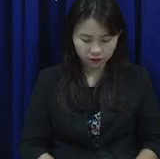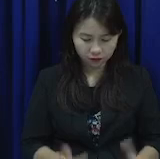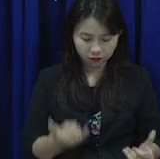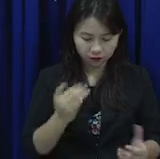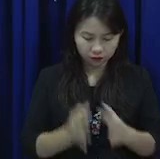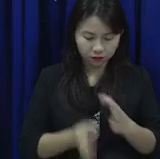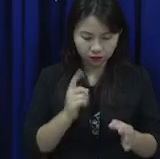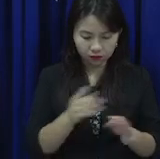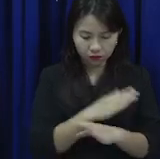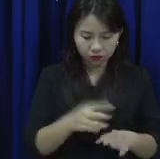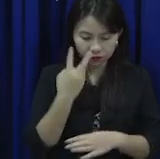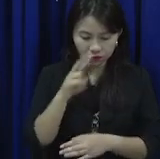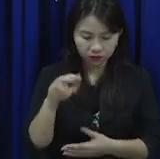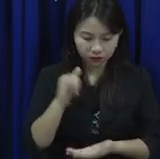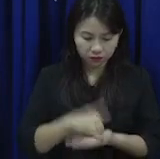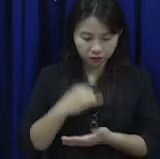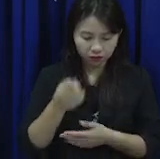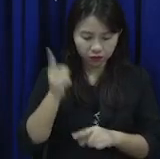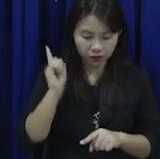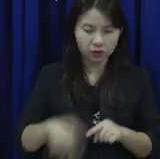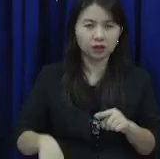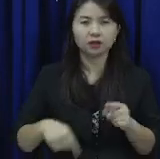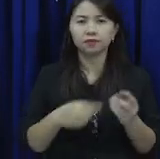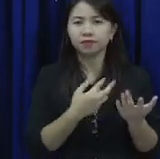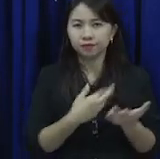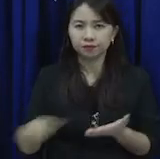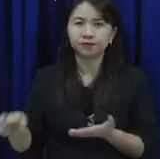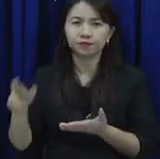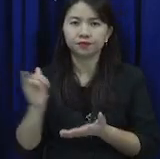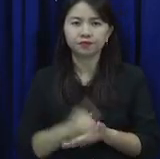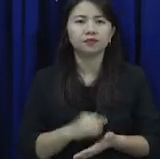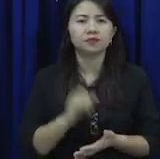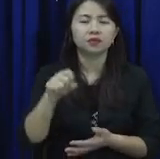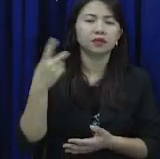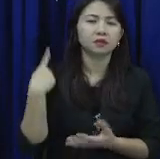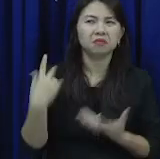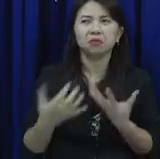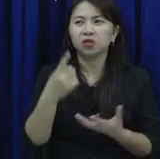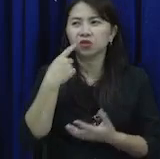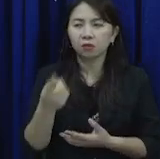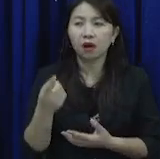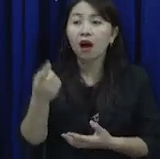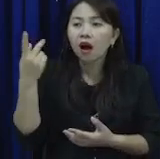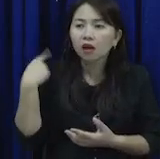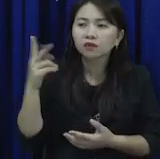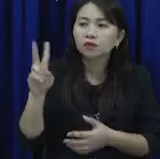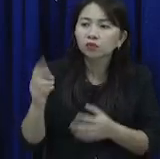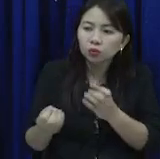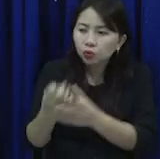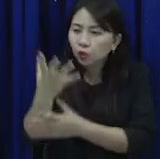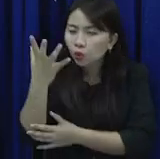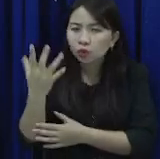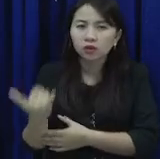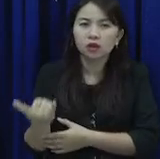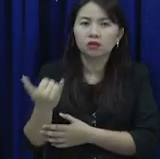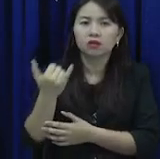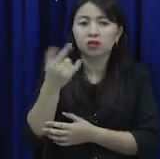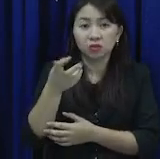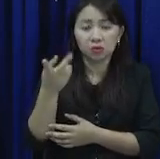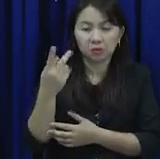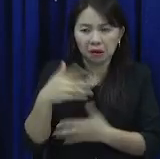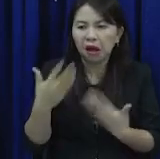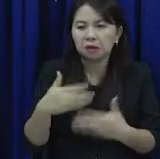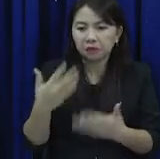panahon ng tag-an hindi mo matatanggal Akala mo uy dalawa yung tumubo dalawa yung tumubo isa lang yung tinanim ko tuwang-tuwa ka pa